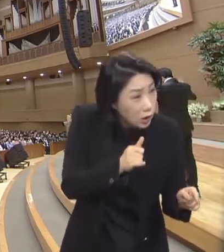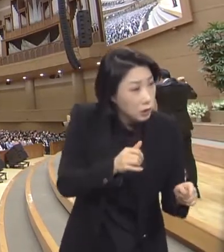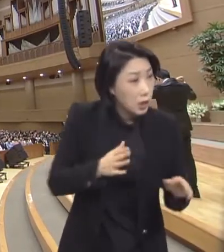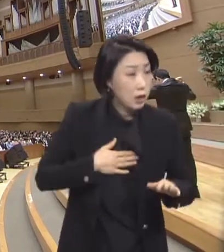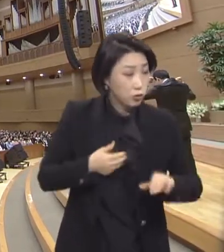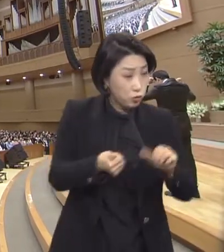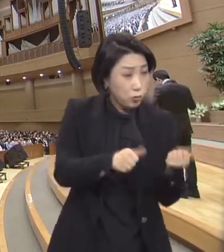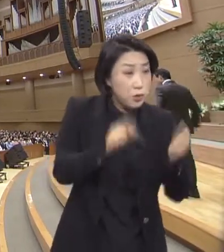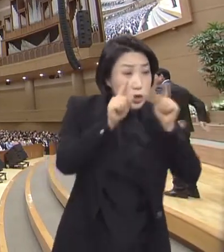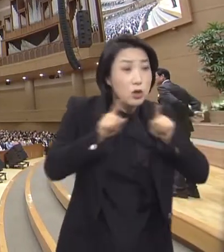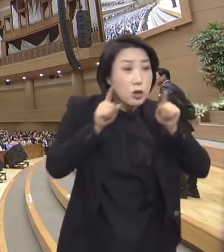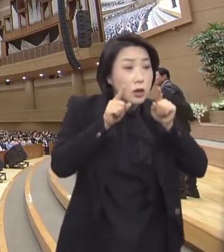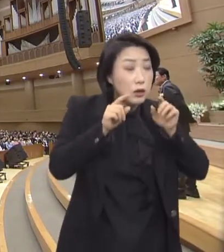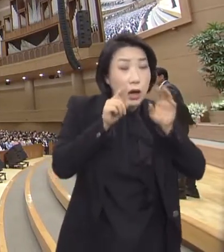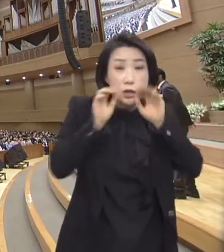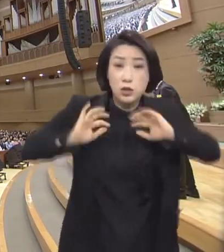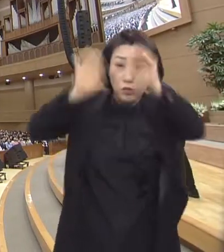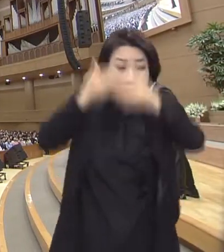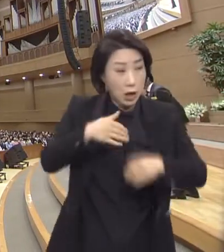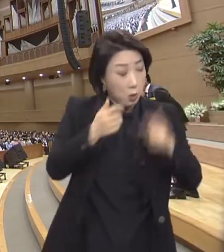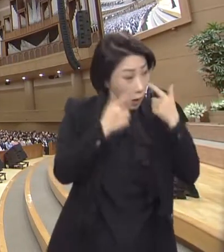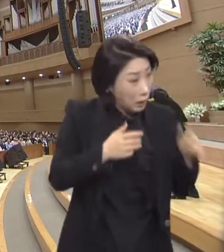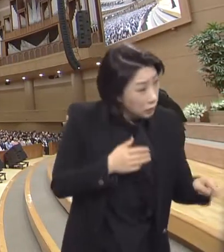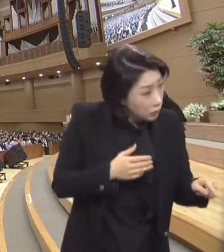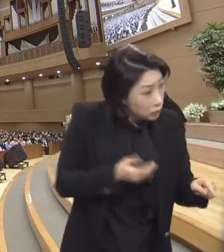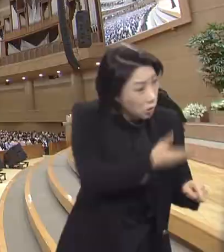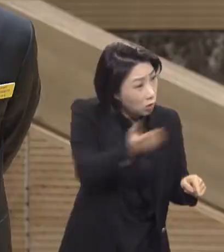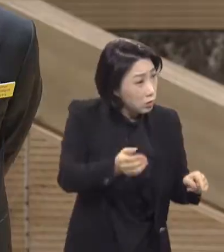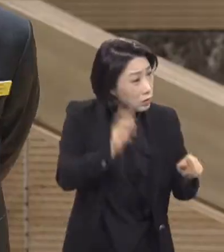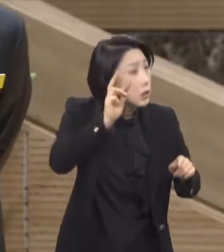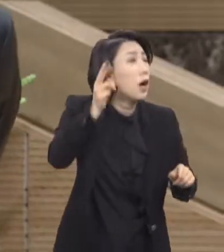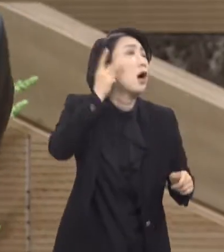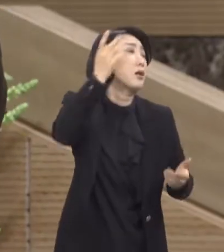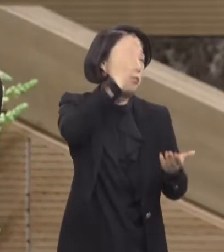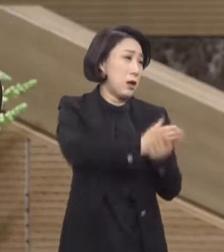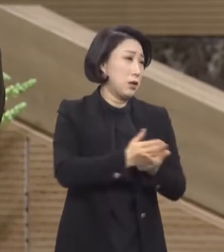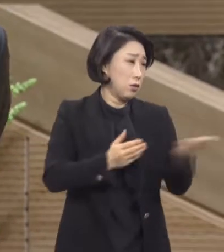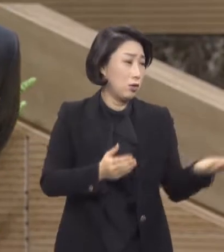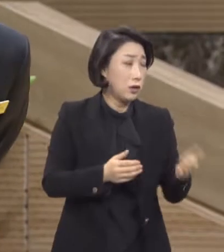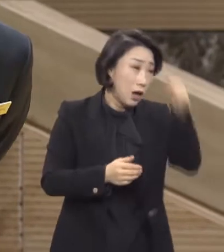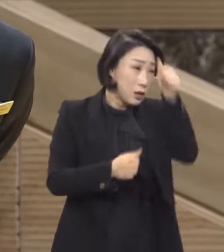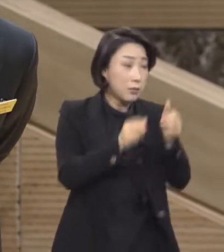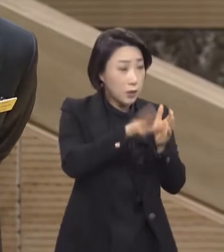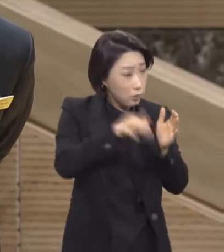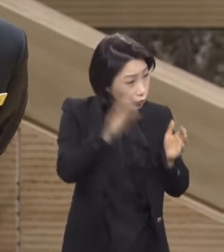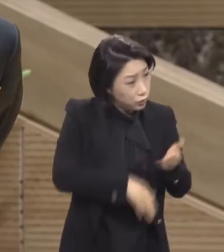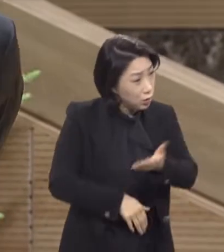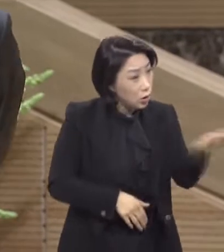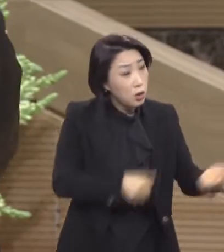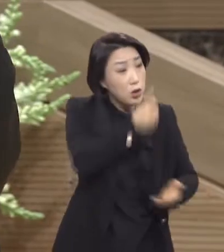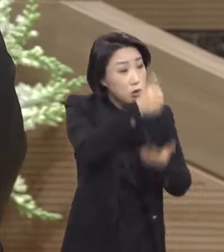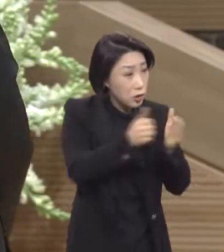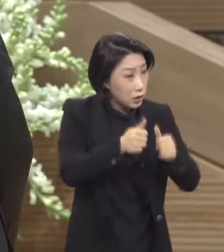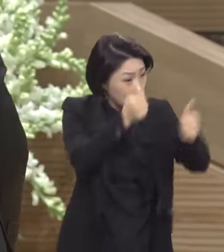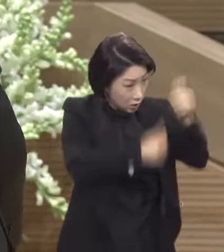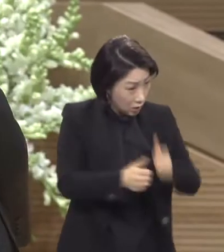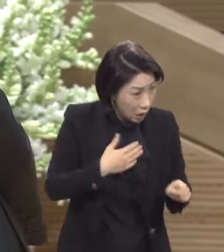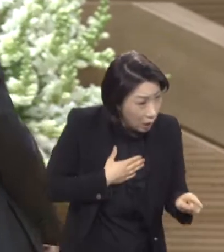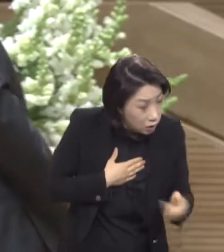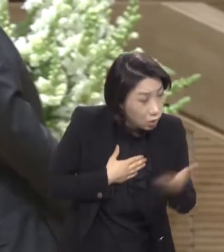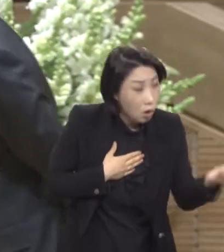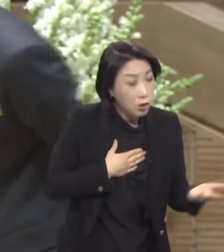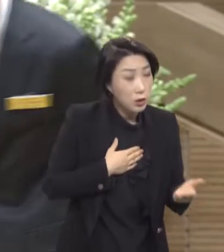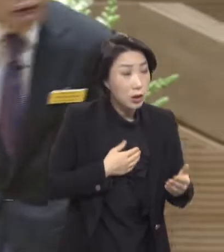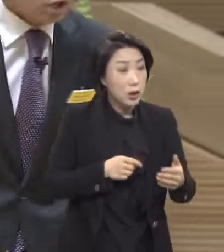죽으면 분명히 천국이야. 착각하지 마. 너는 아담 때부터 죄인이야. 내 속에